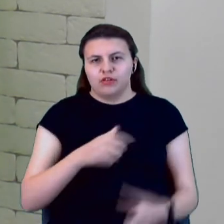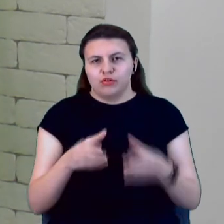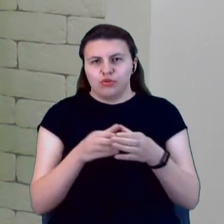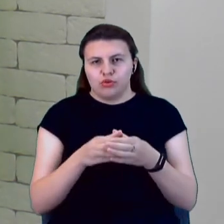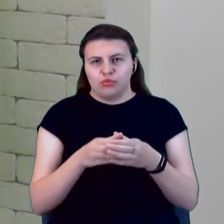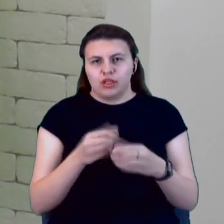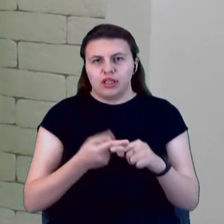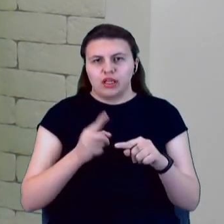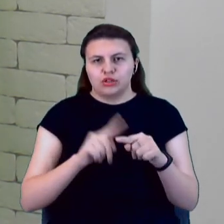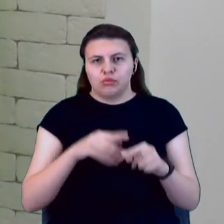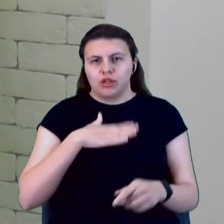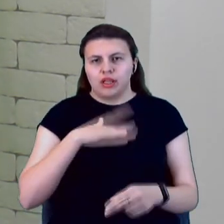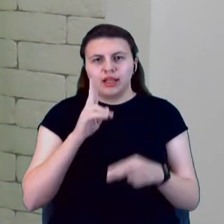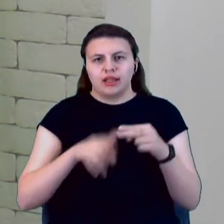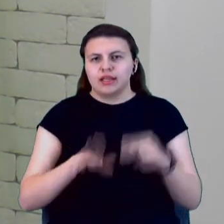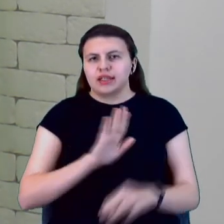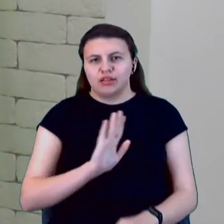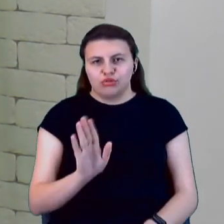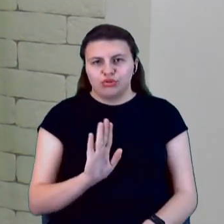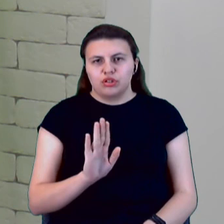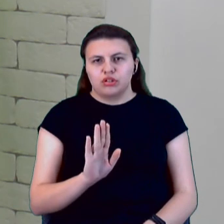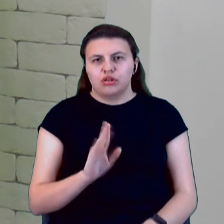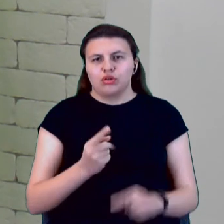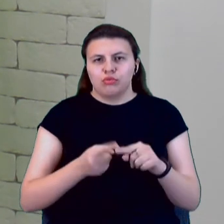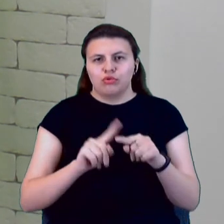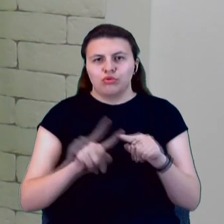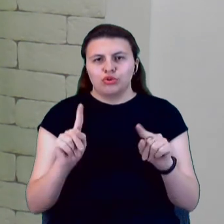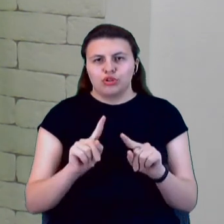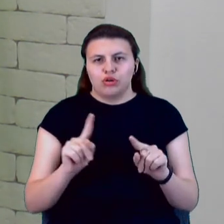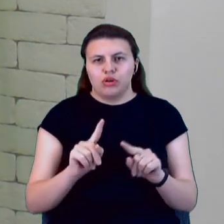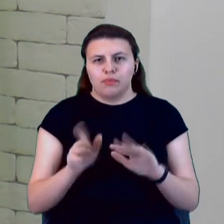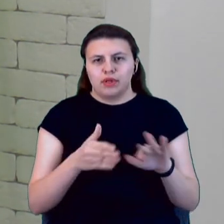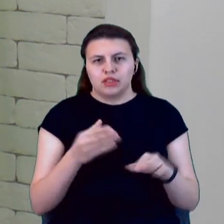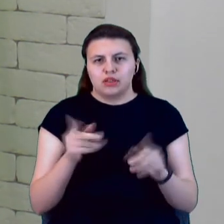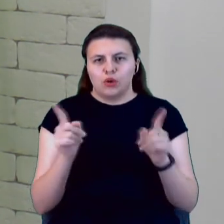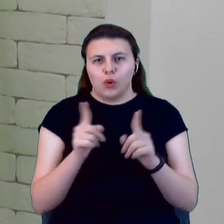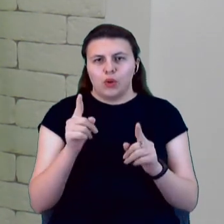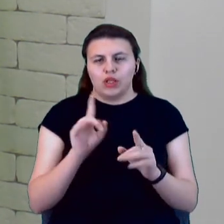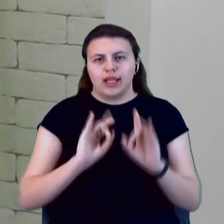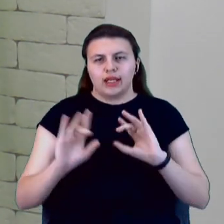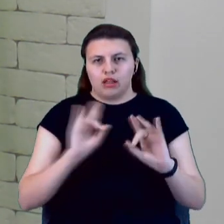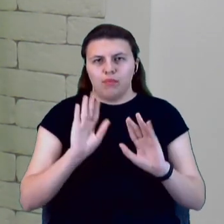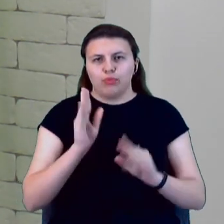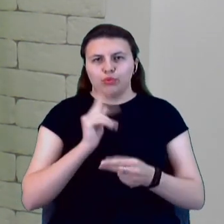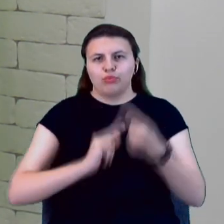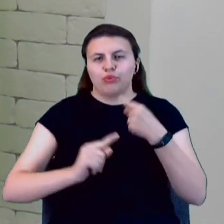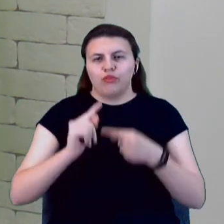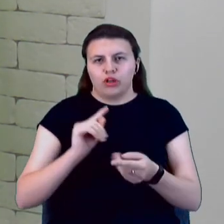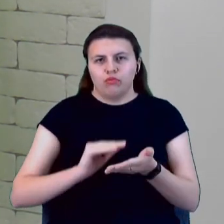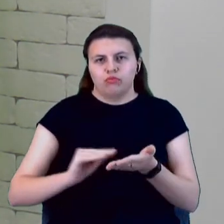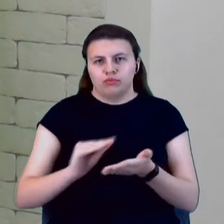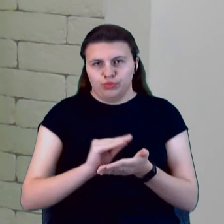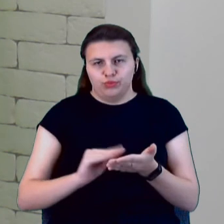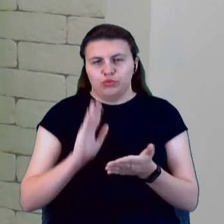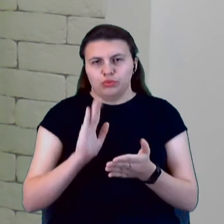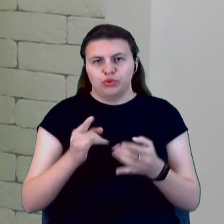наш ефір не закінчується, тому що буквально після короткої реклами ми повертаємось в цю студію, і до нас вже